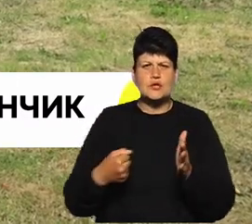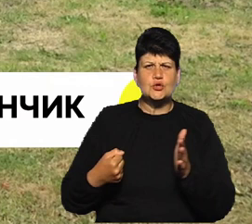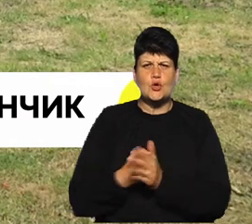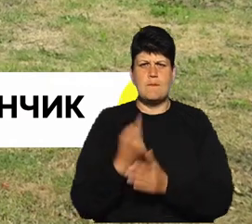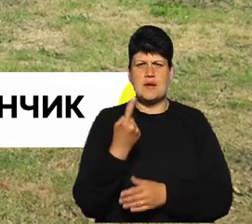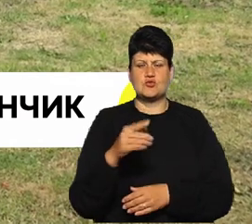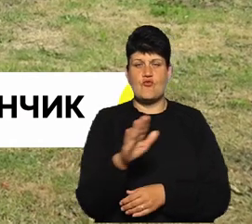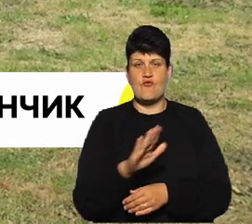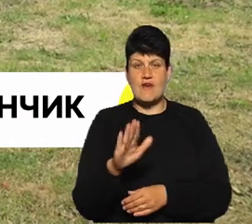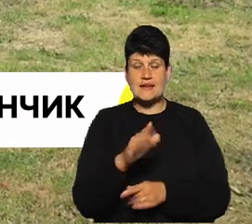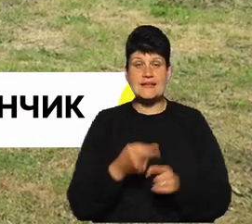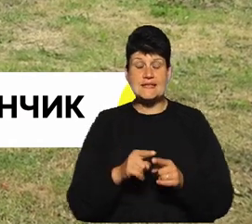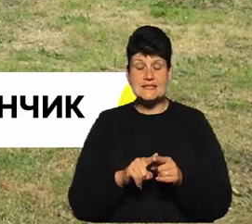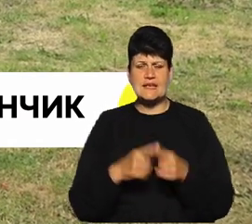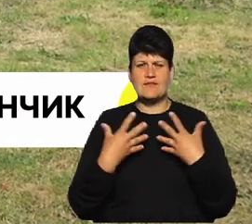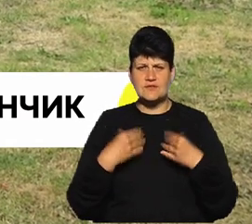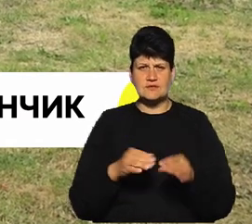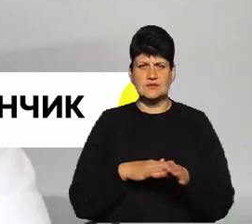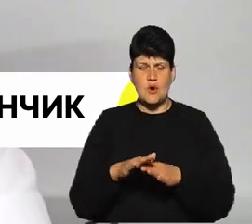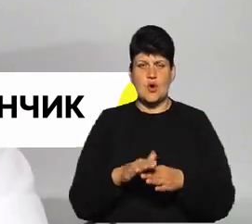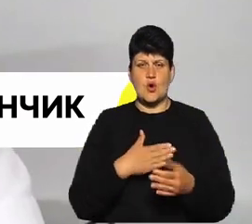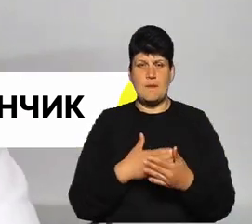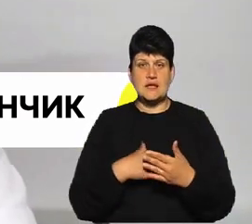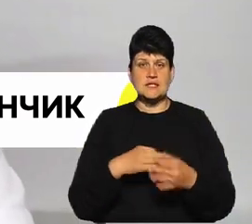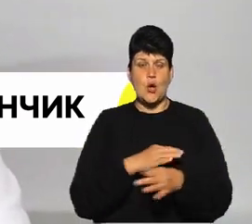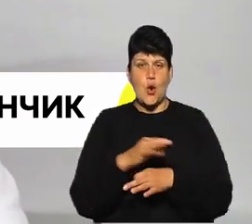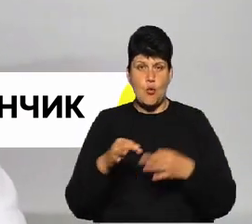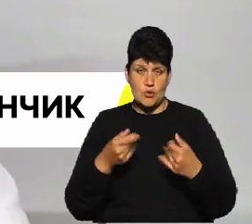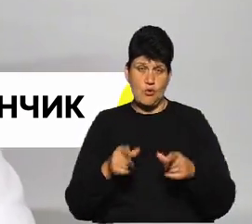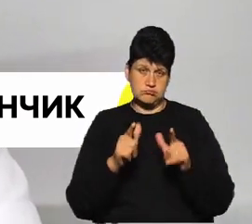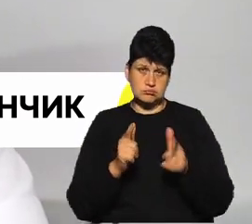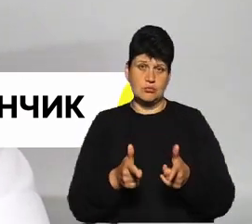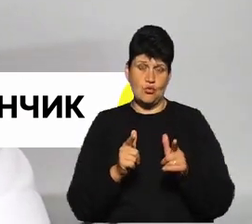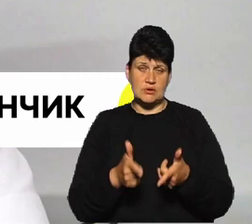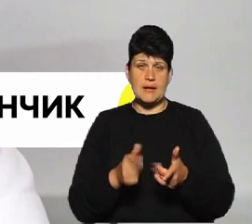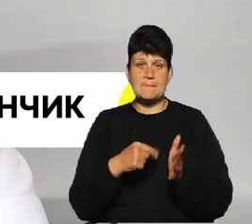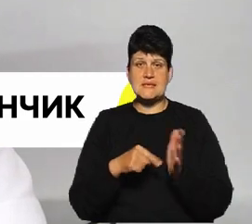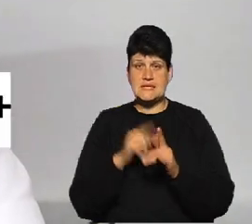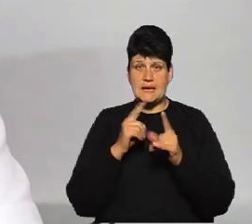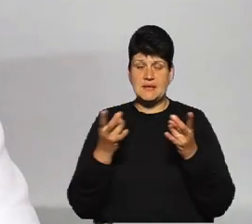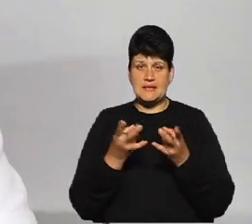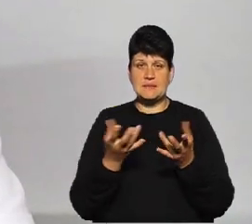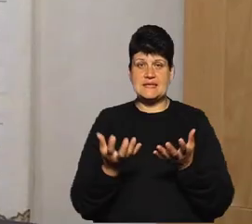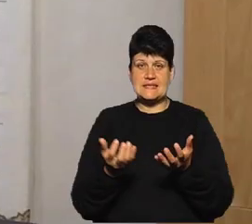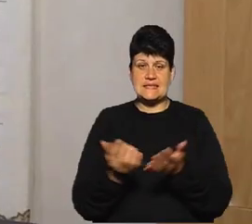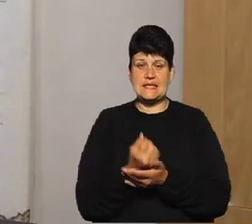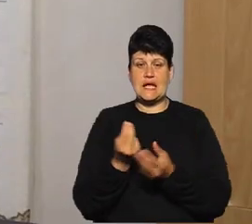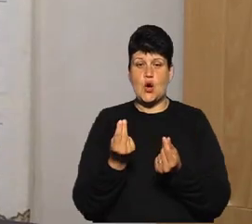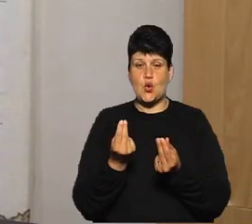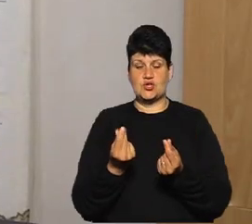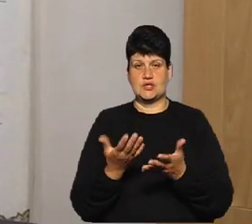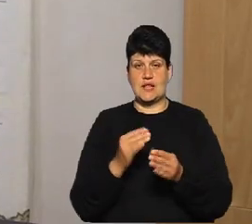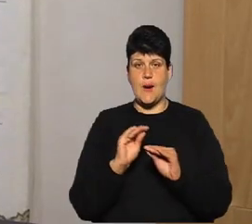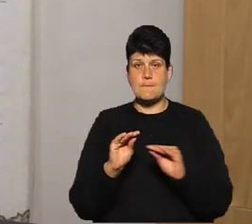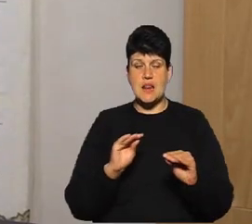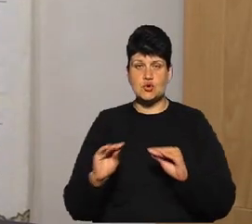Проєкт пройшов громадське обговорення, його погодила міська рада, розповідає Віктор Груб'як. Тепер, каже, треба знайти гроші на облаштування. Нам треба